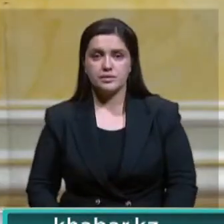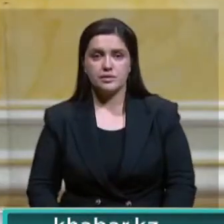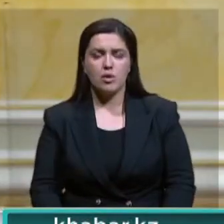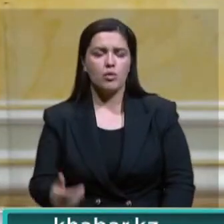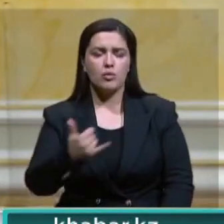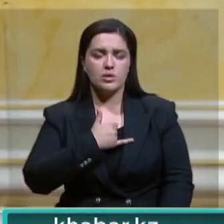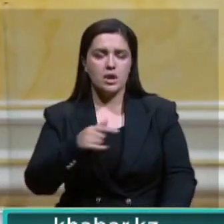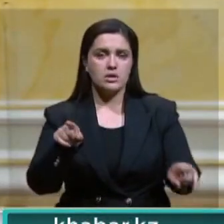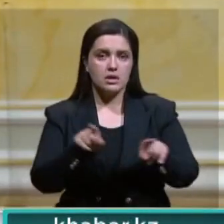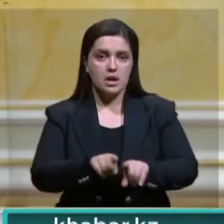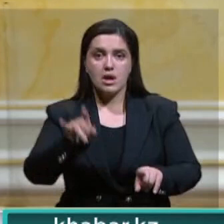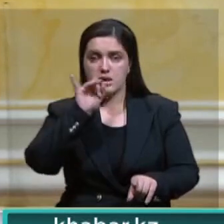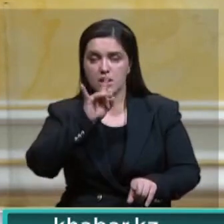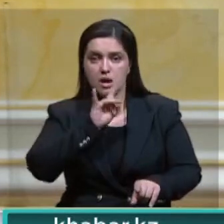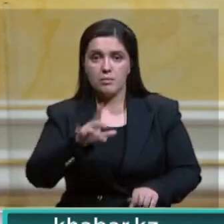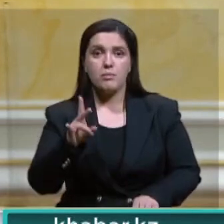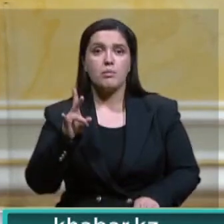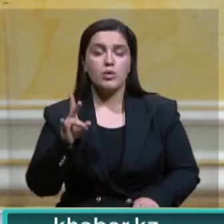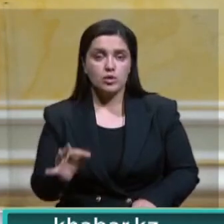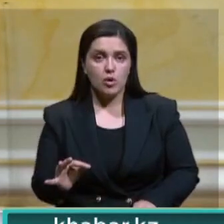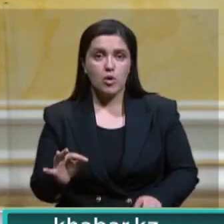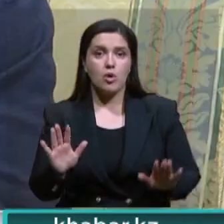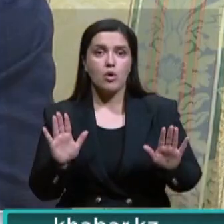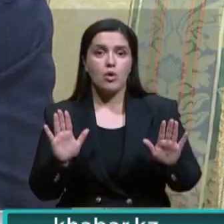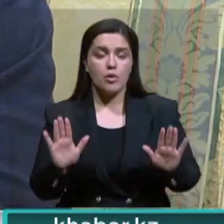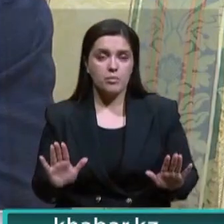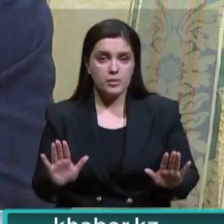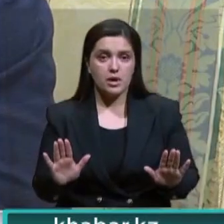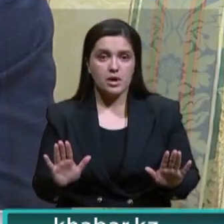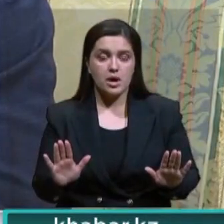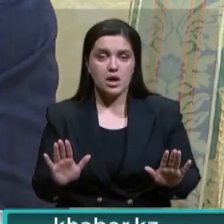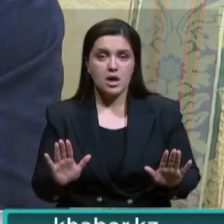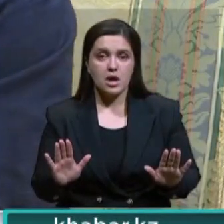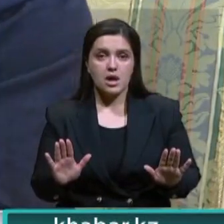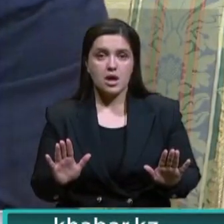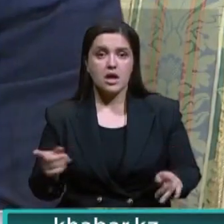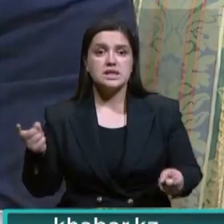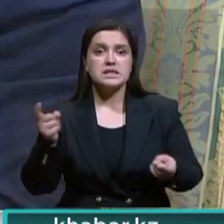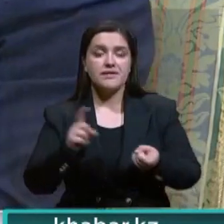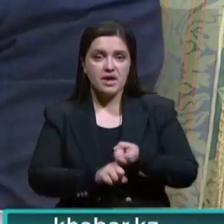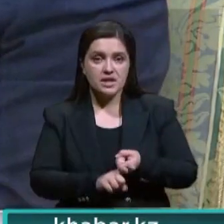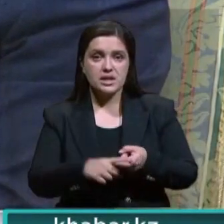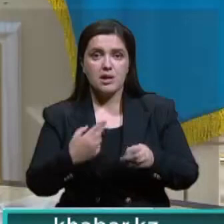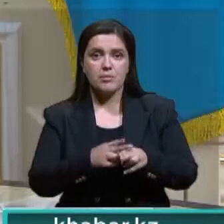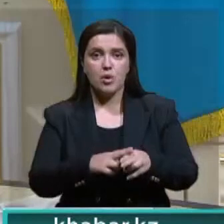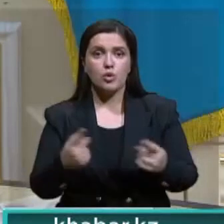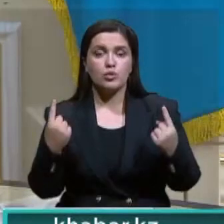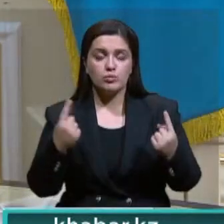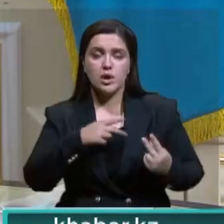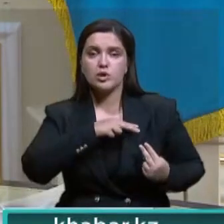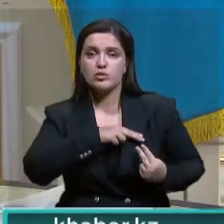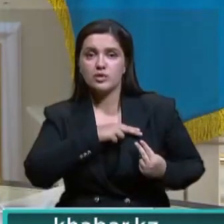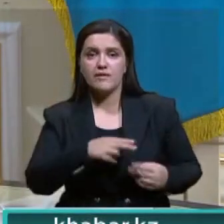это не пойдем, но за исключением особых случаев, связанных с деятельностью крупных трудовых